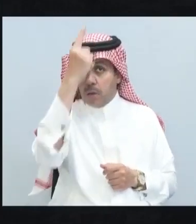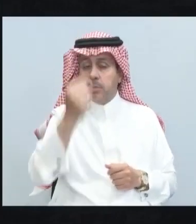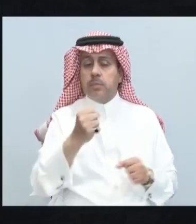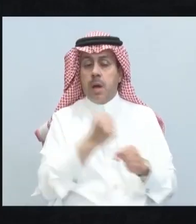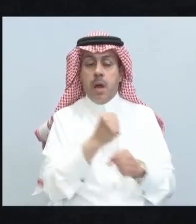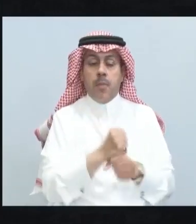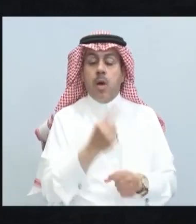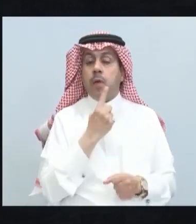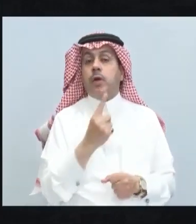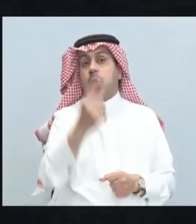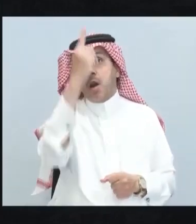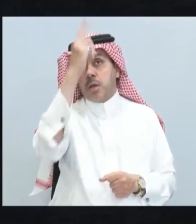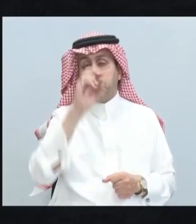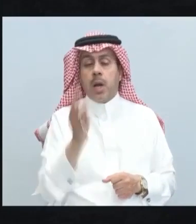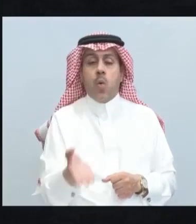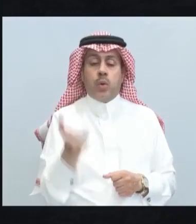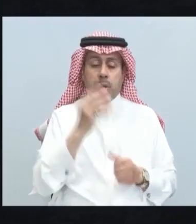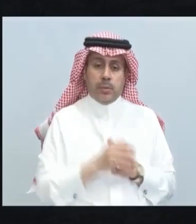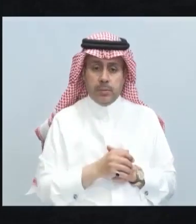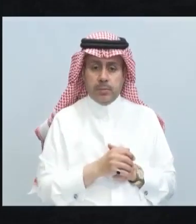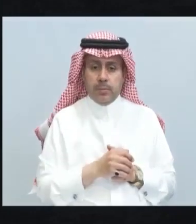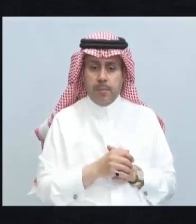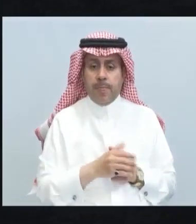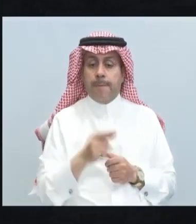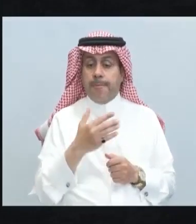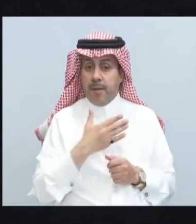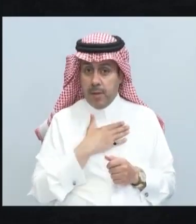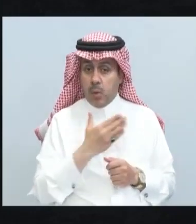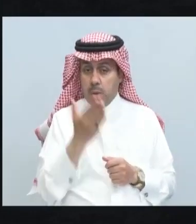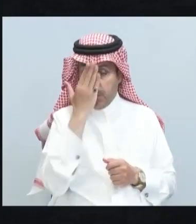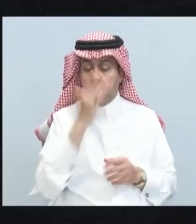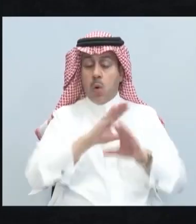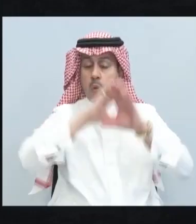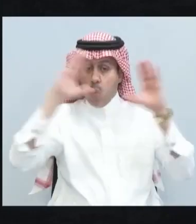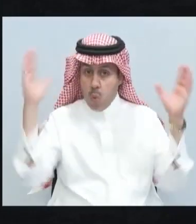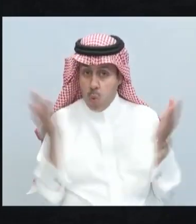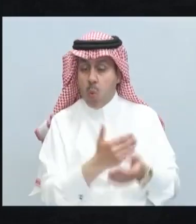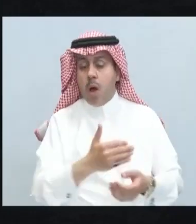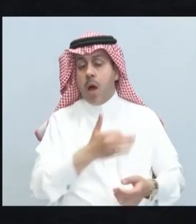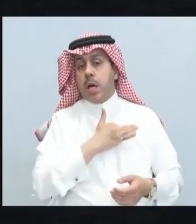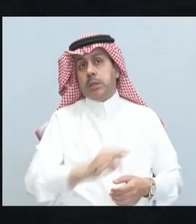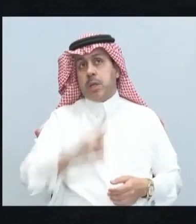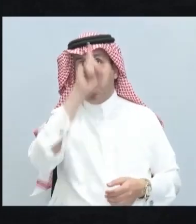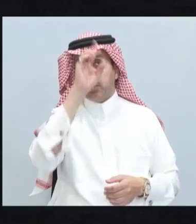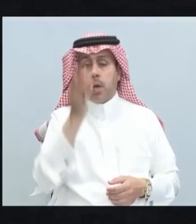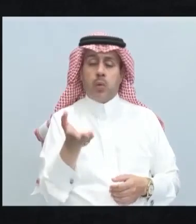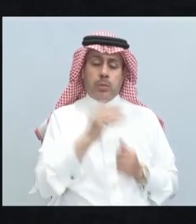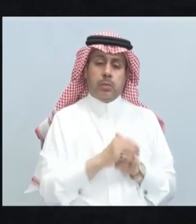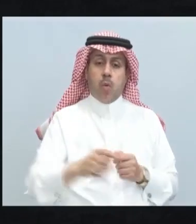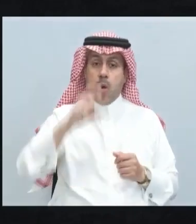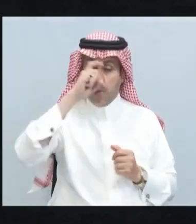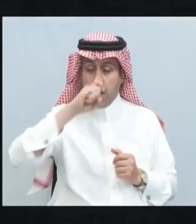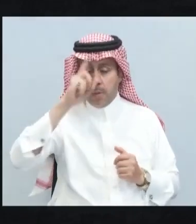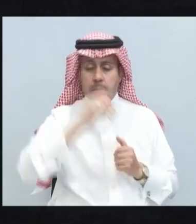العمل الخالص لله سبحانه وتعالى فنحن عبادتنا كلها خالص لله جل وعلا وقد امرنا